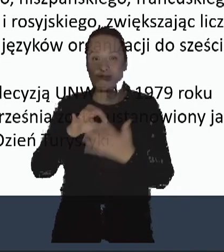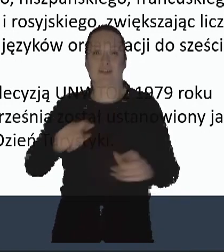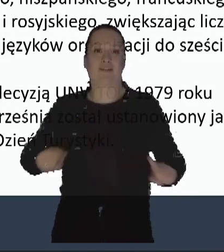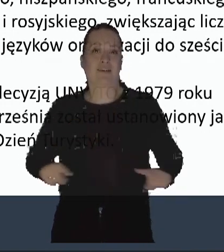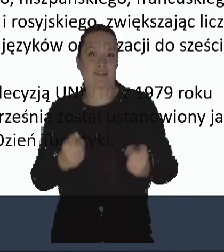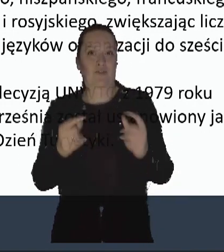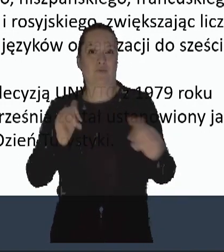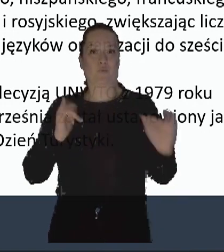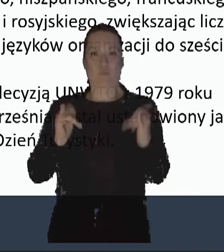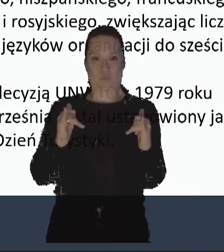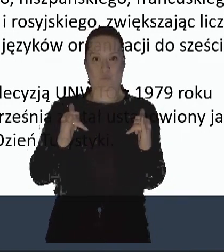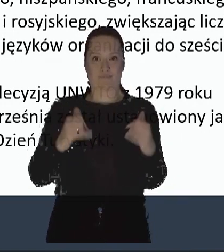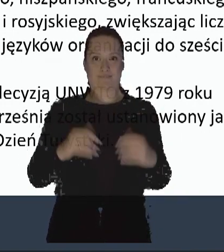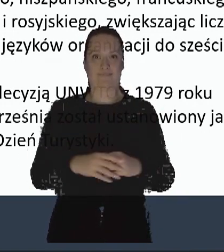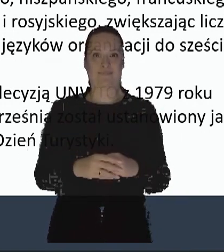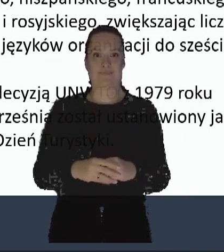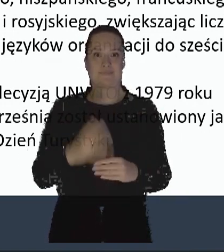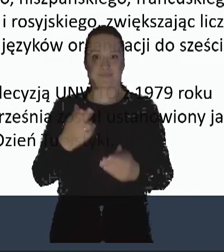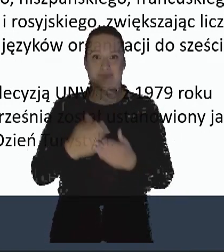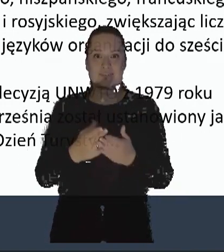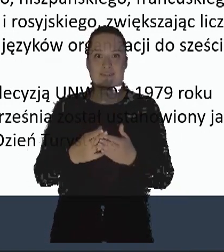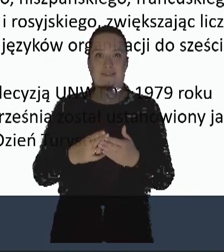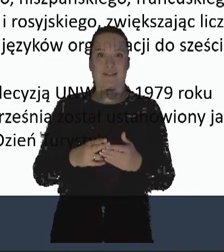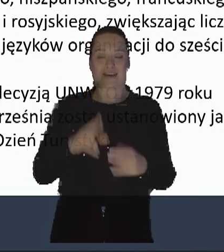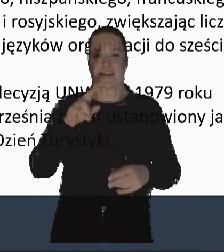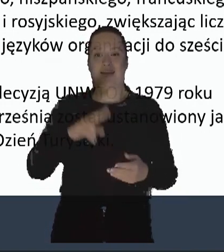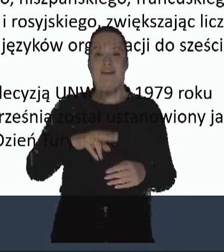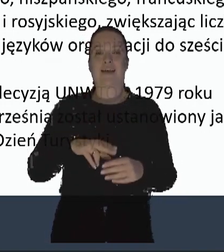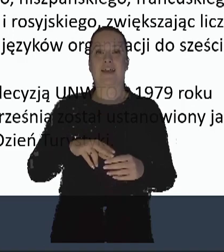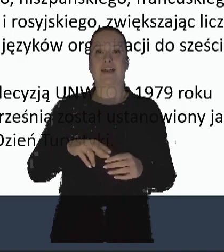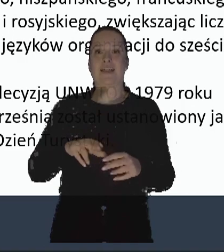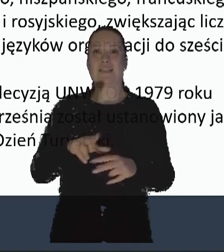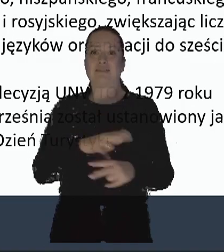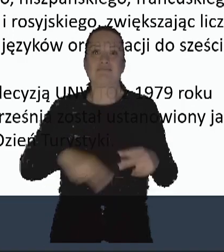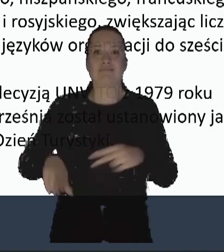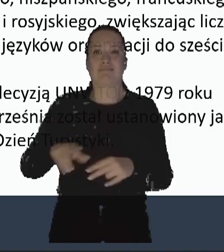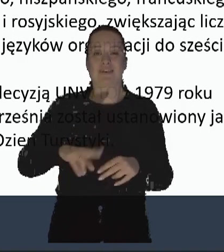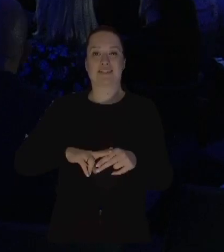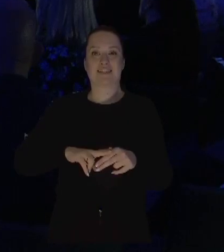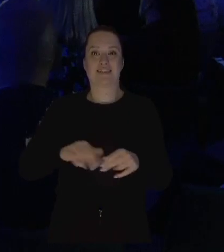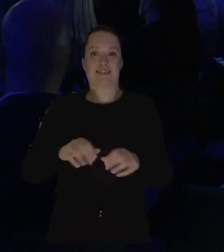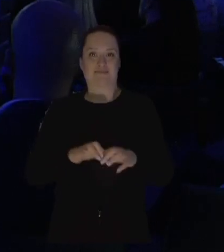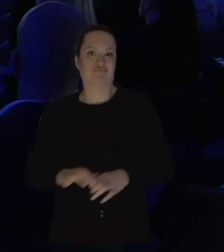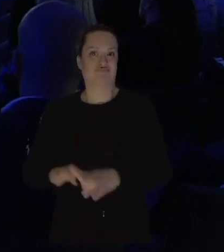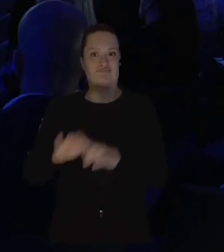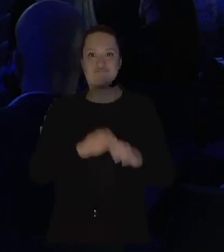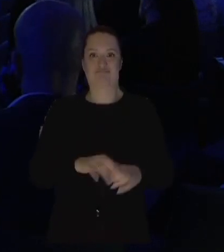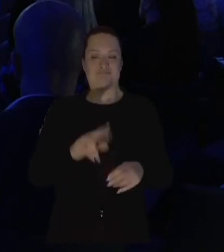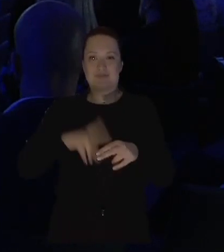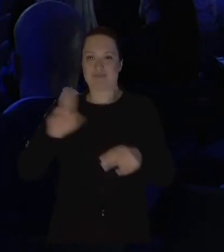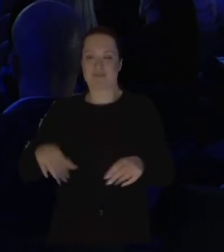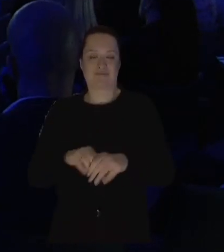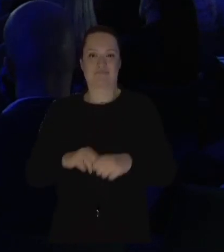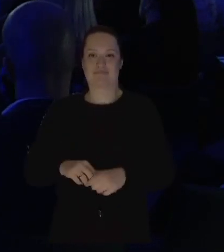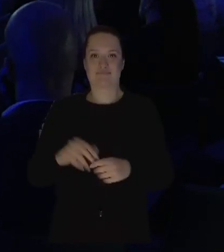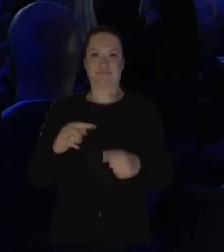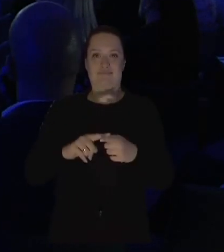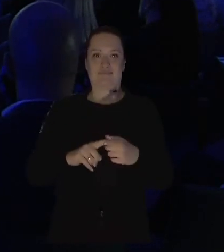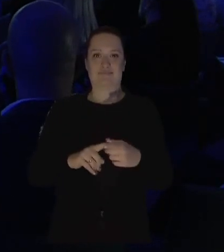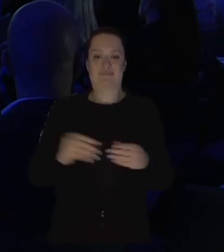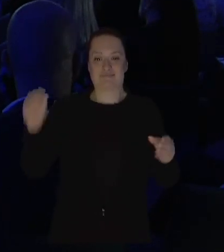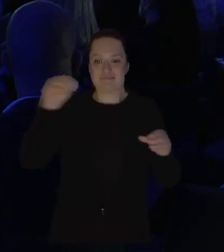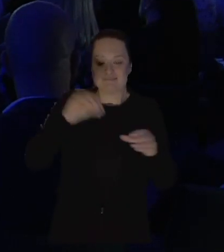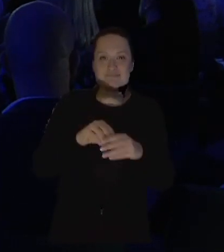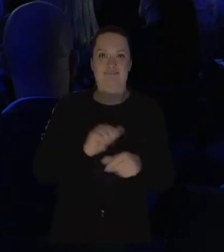w ogóle Narodów Zjednoczonych. Chiński dołączył do angielskiego, hiszpańskiego, francuskiego, arabskiego i